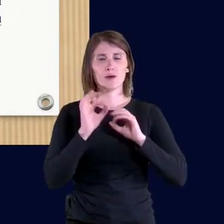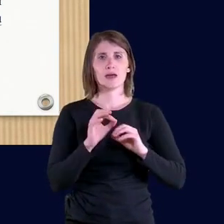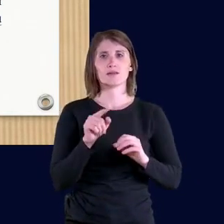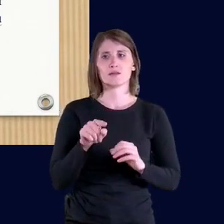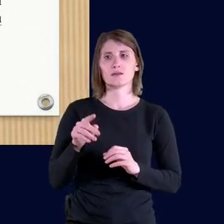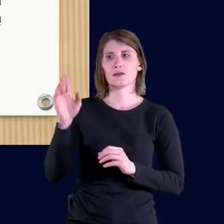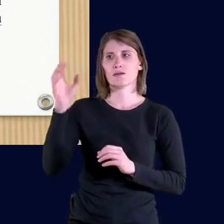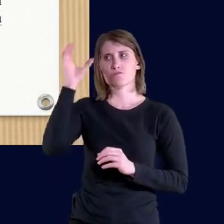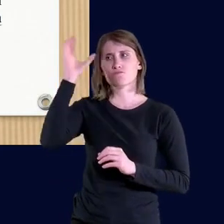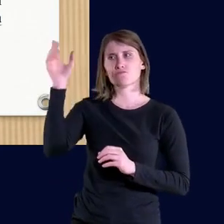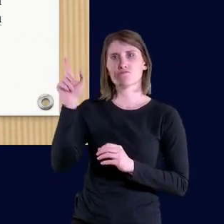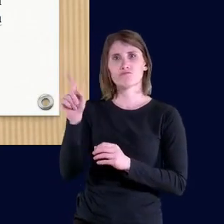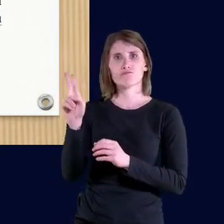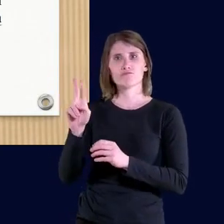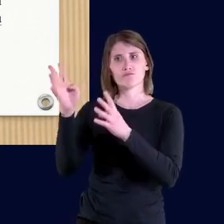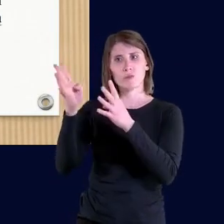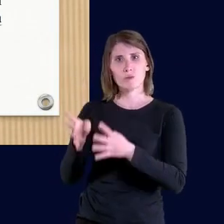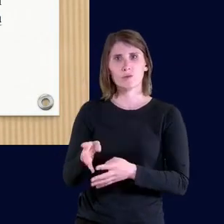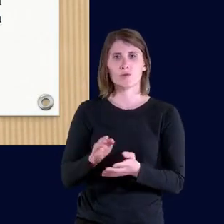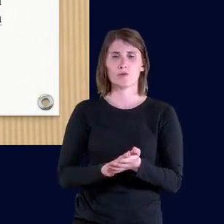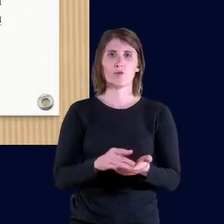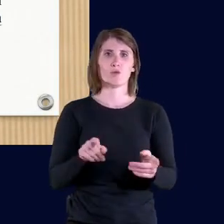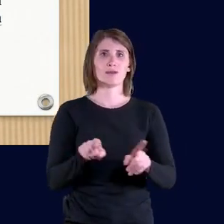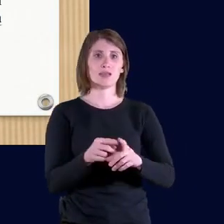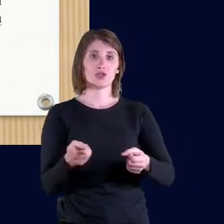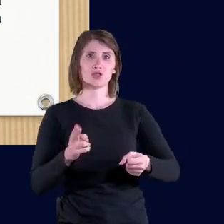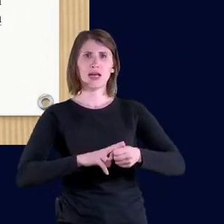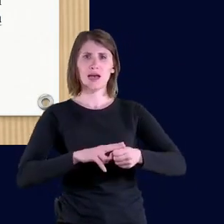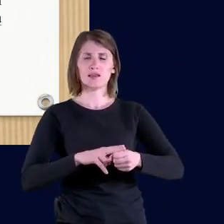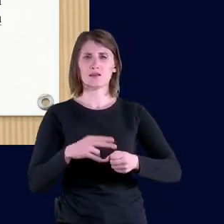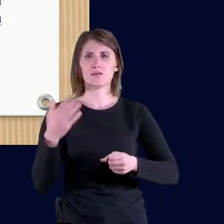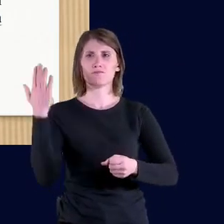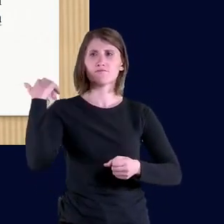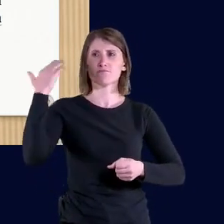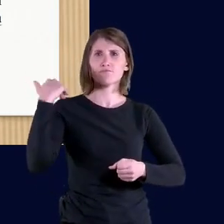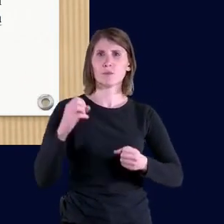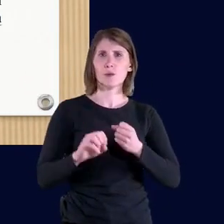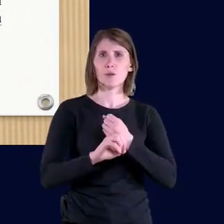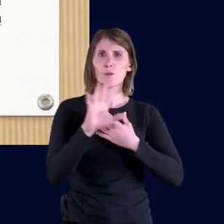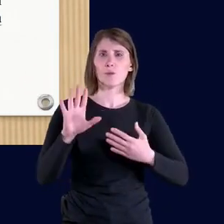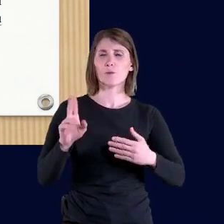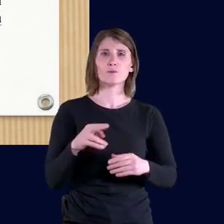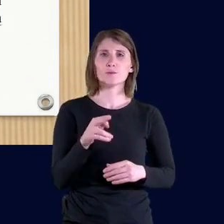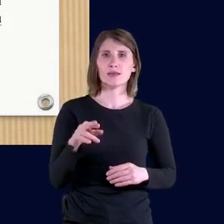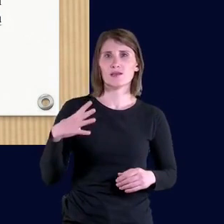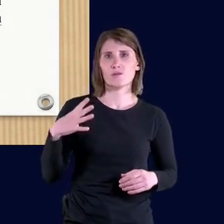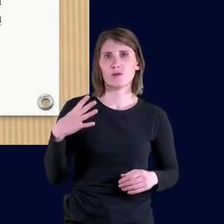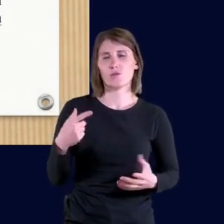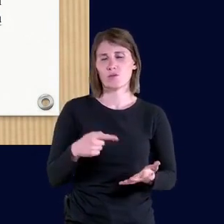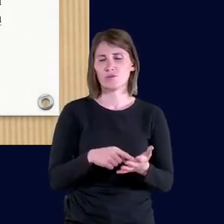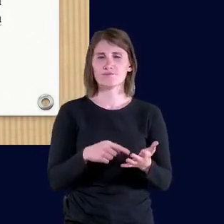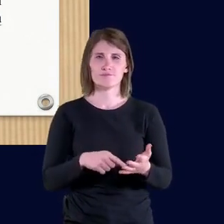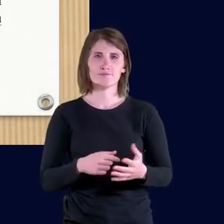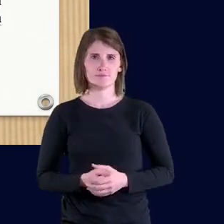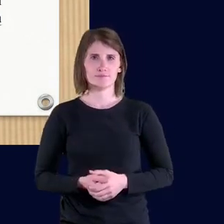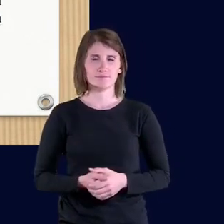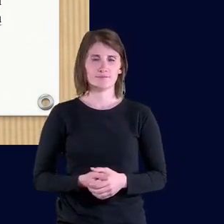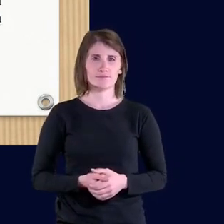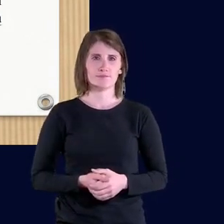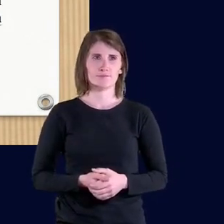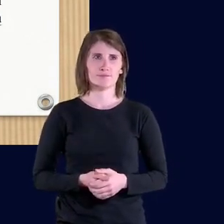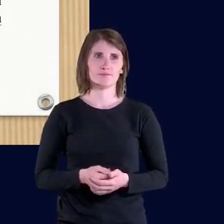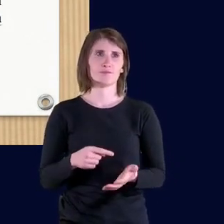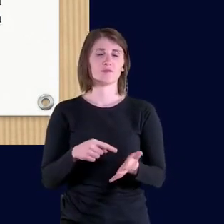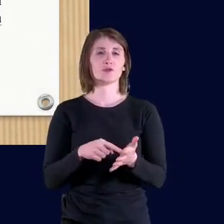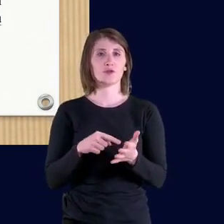twórców spektakle daty są te rzeczy ze sobą też również powiązane I